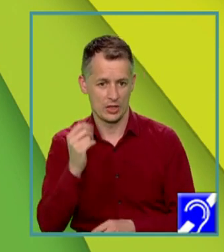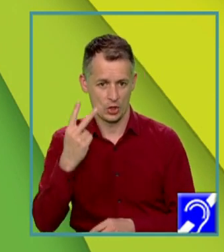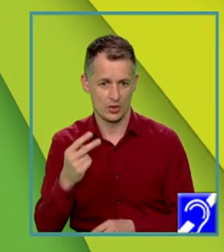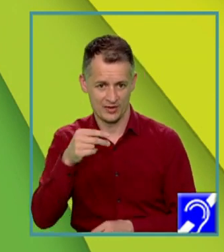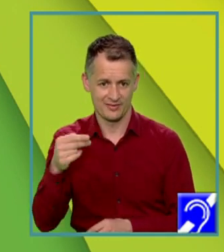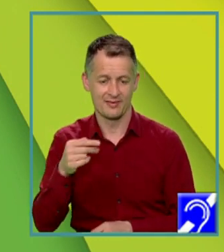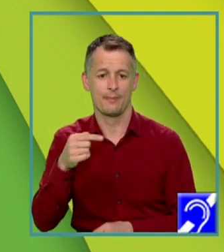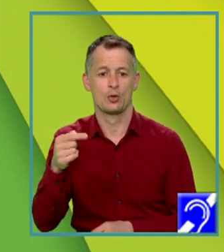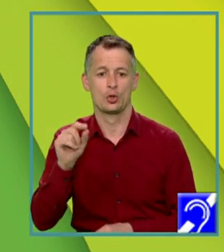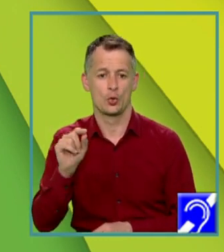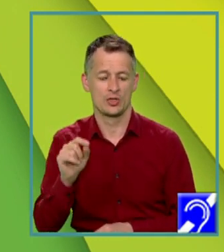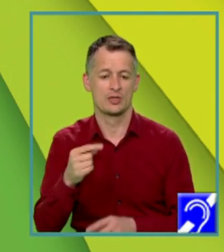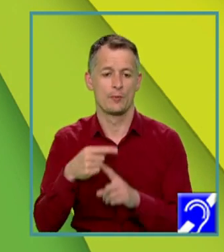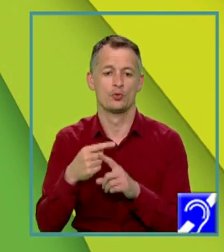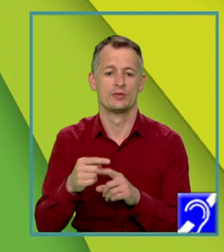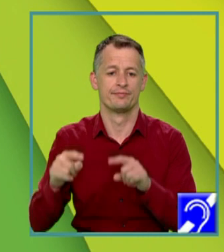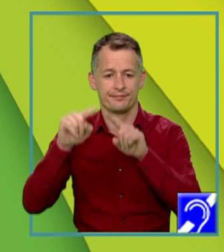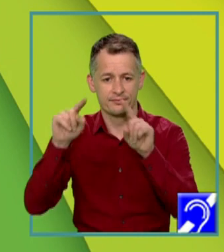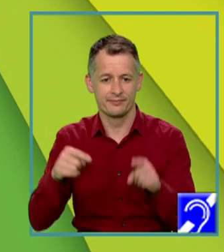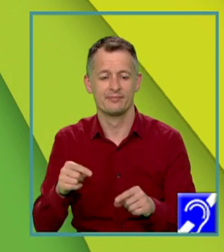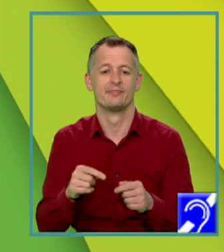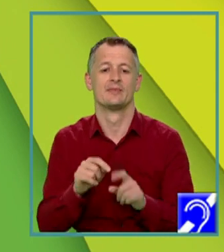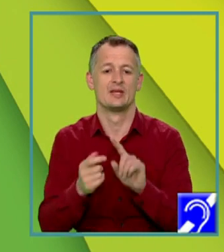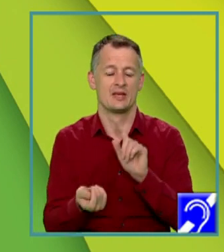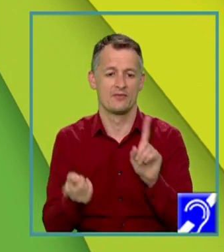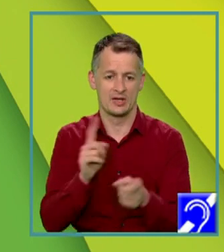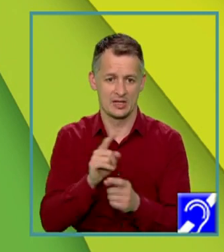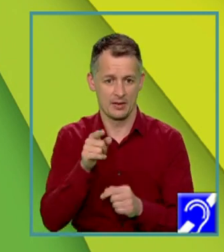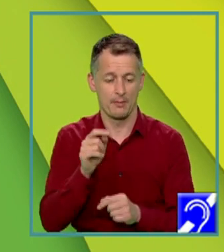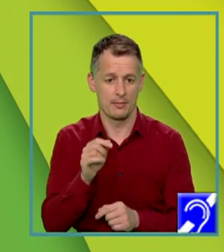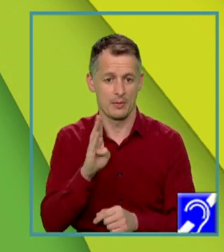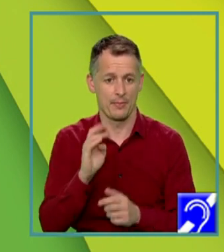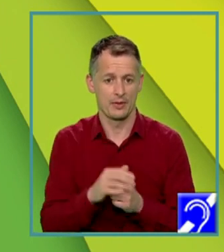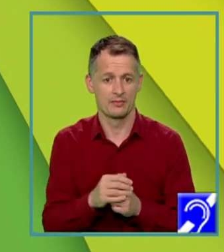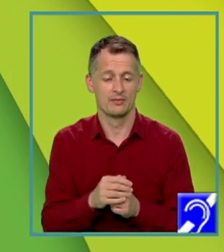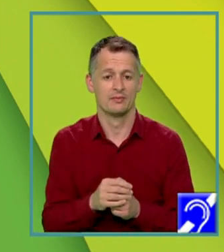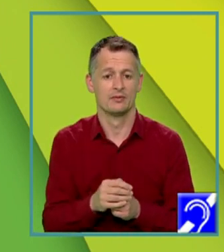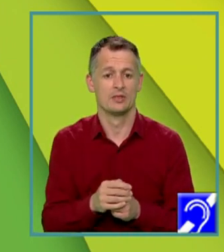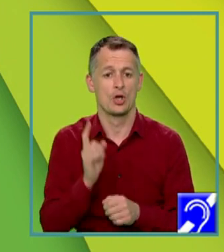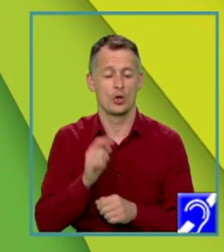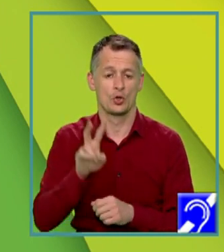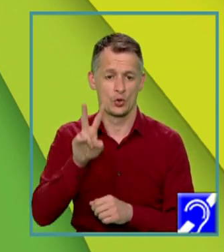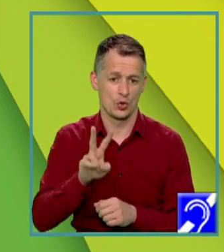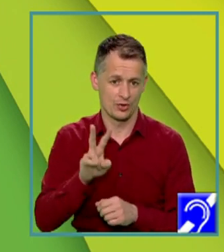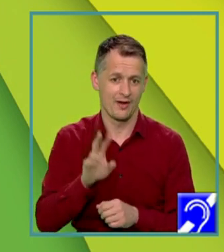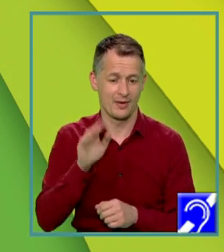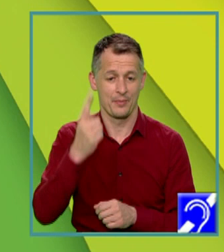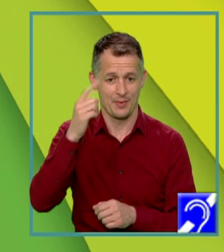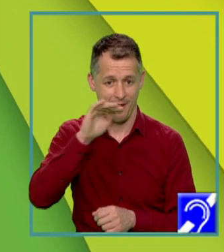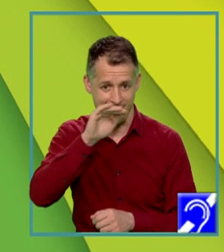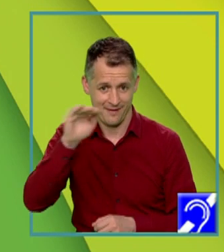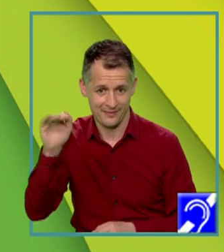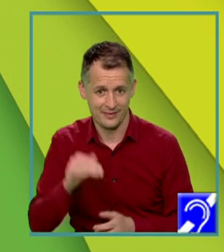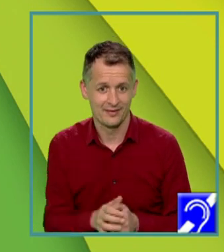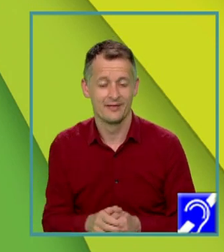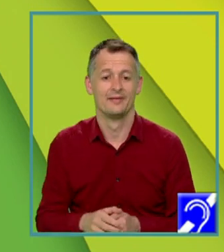minus 21 mulți cu inversa matricii BAC egal cu Matrice pătratică de ordinul 2 chiar pe prima linie